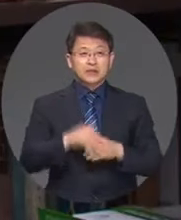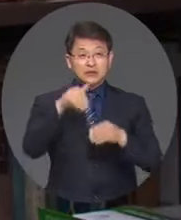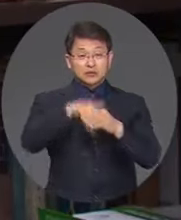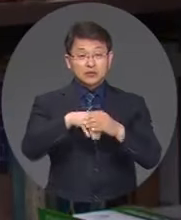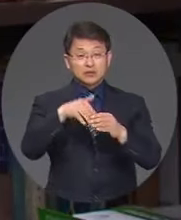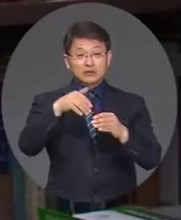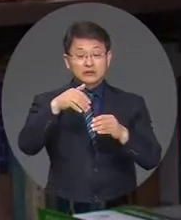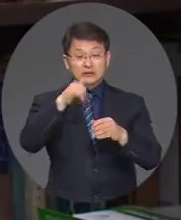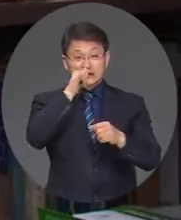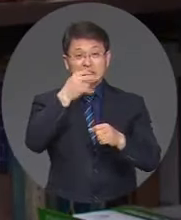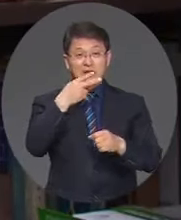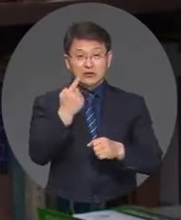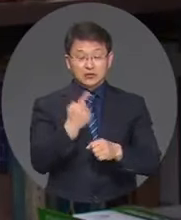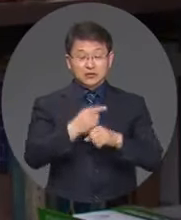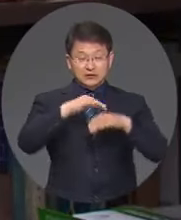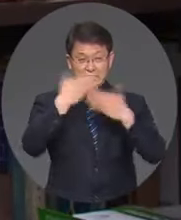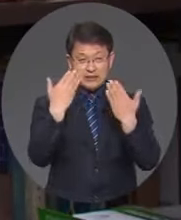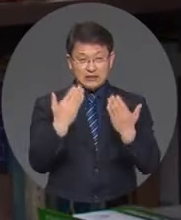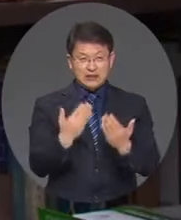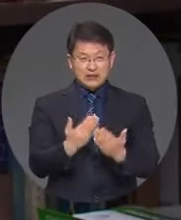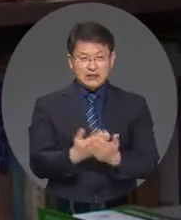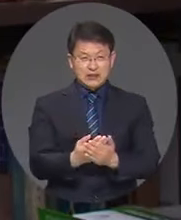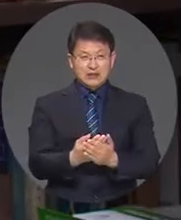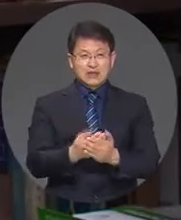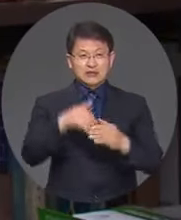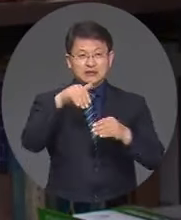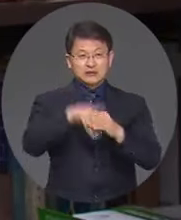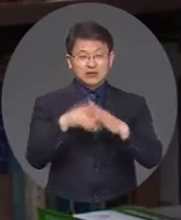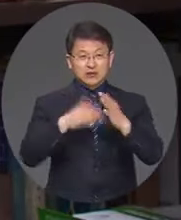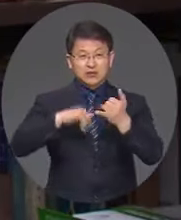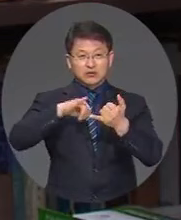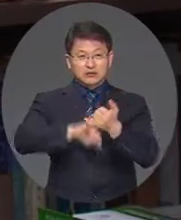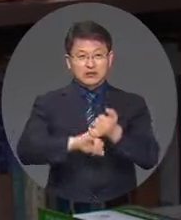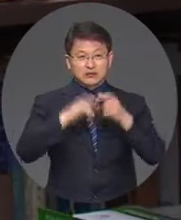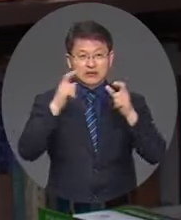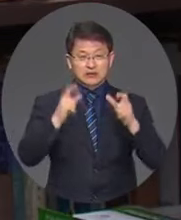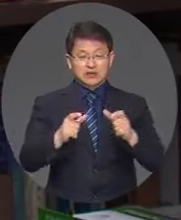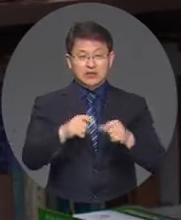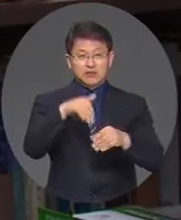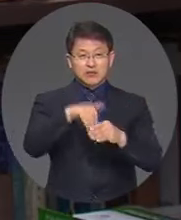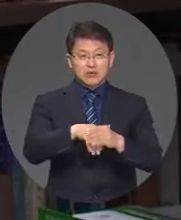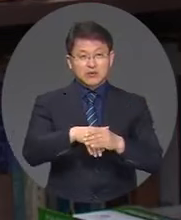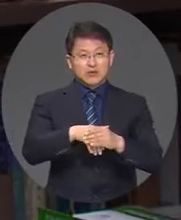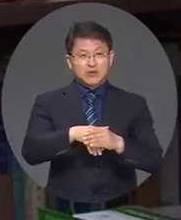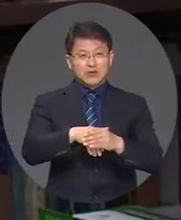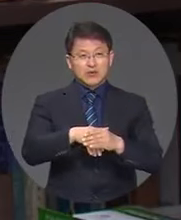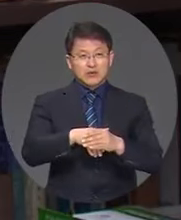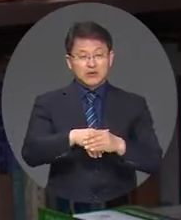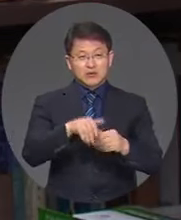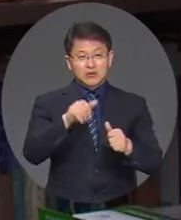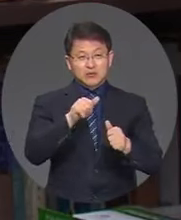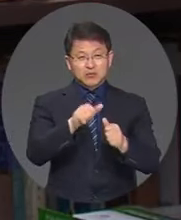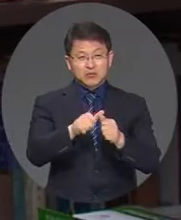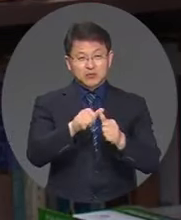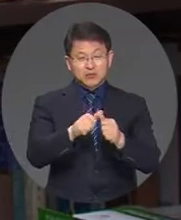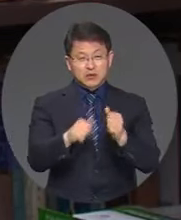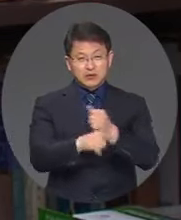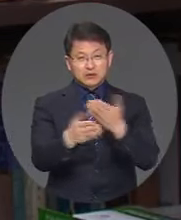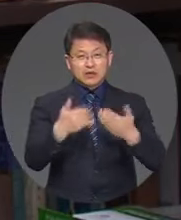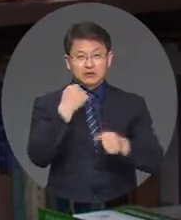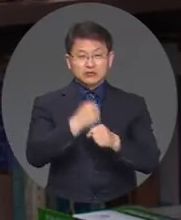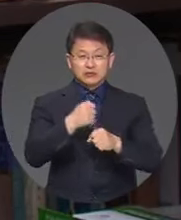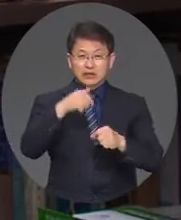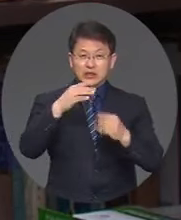이때에도 그 전체적인 뭐 선거 공약에 한 지역적인 표 밭은 그 작업을 할 수 있을지 전